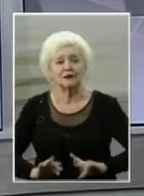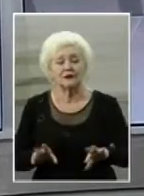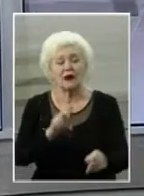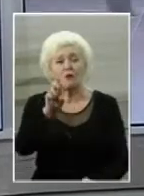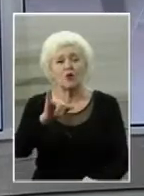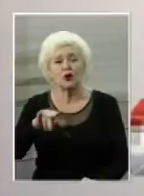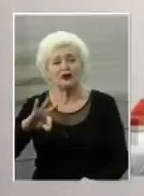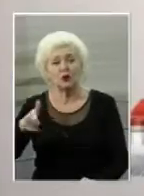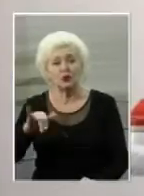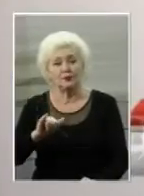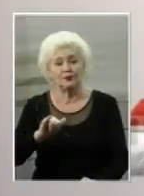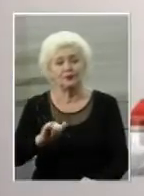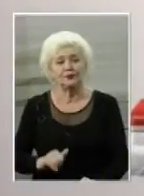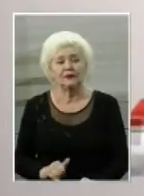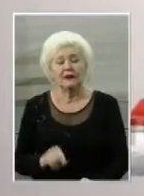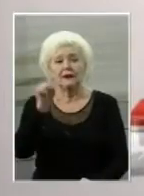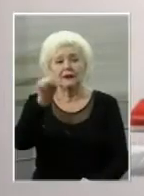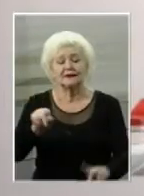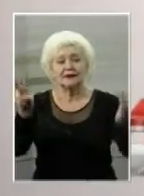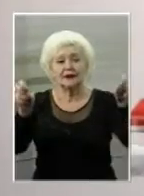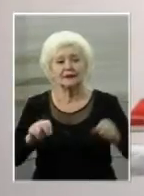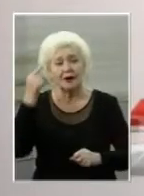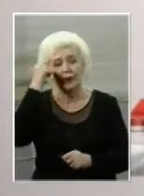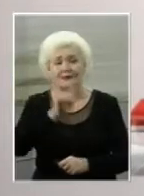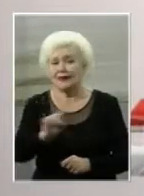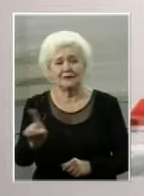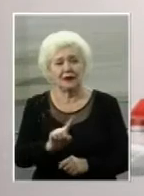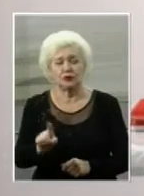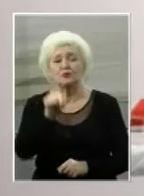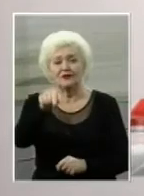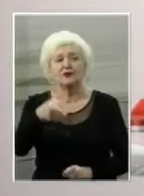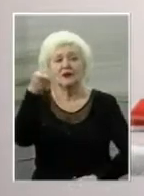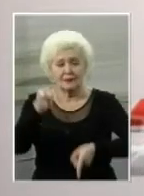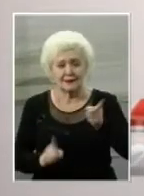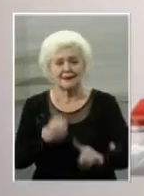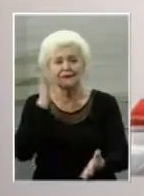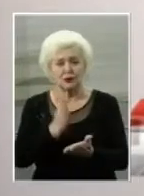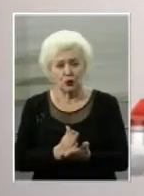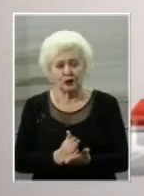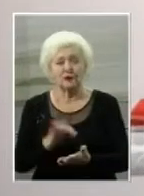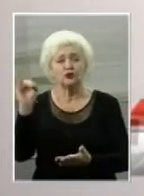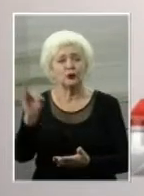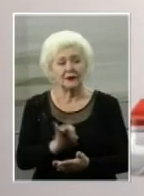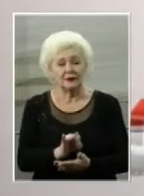булінгу. Ця тема не надумана, вона дійсно існує. І